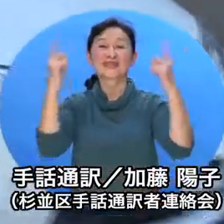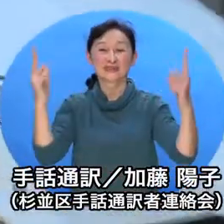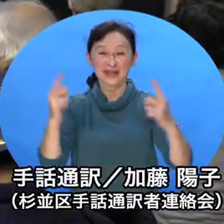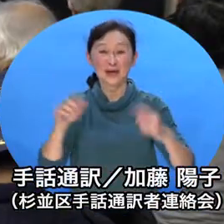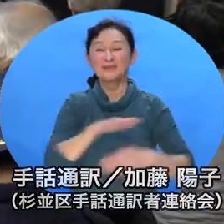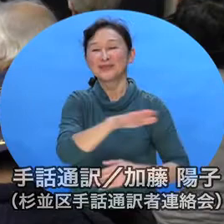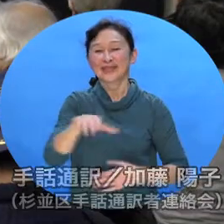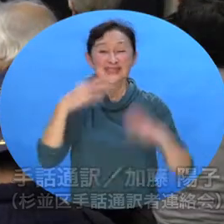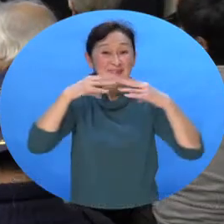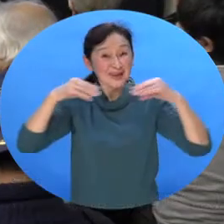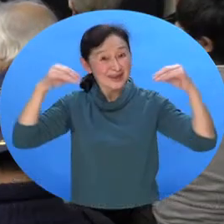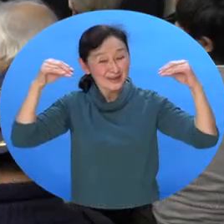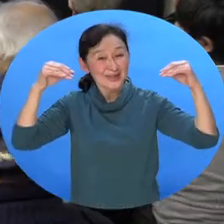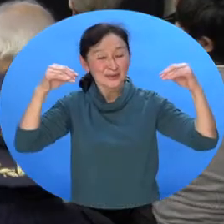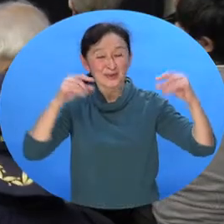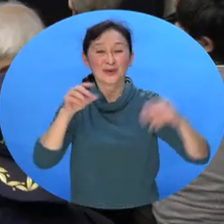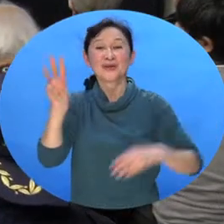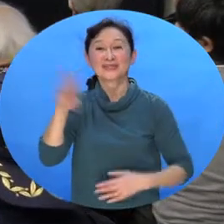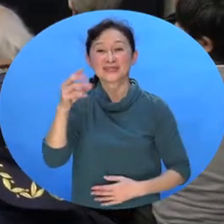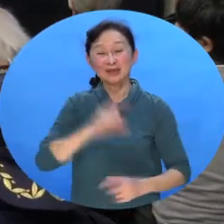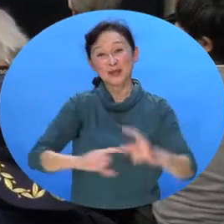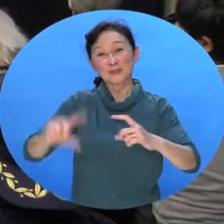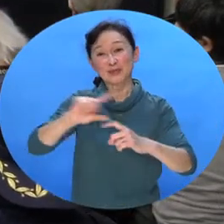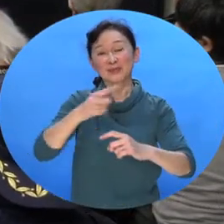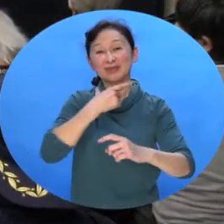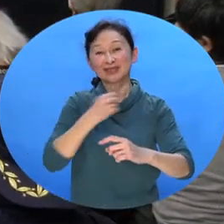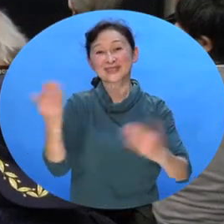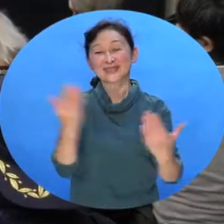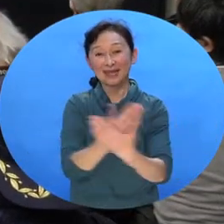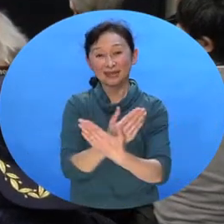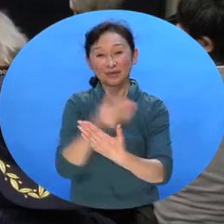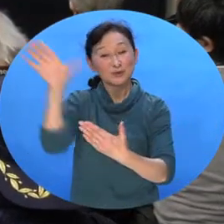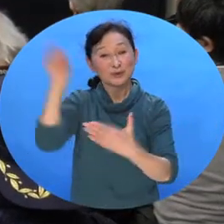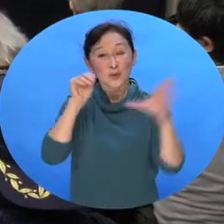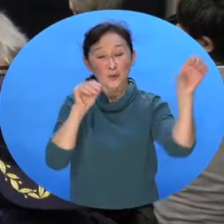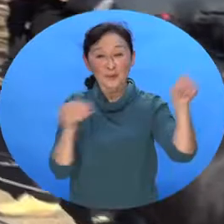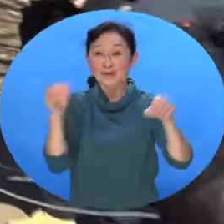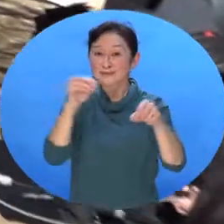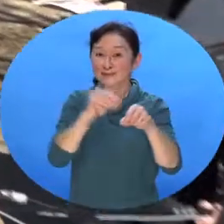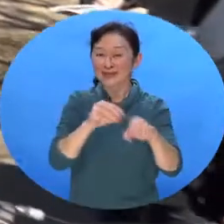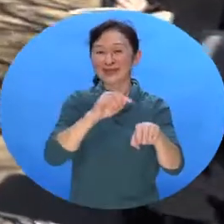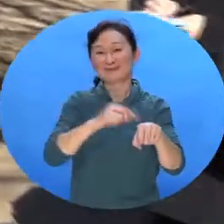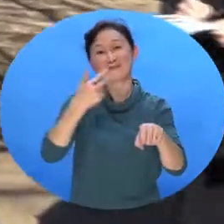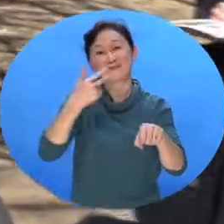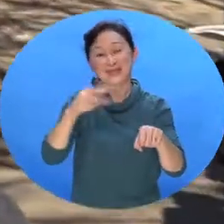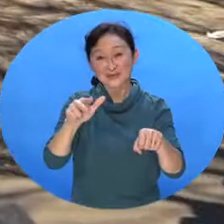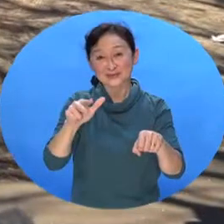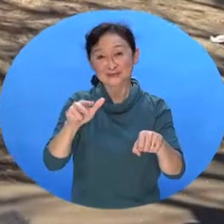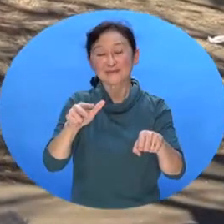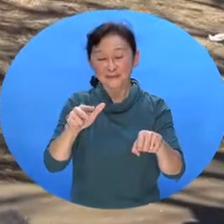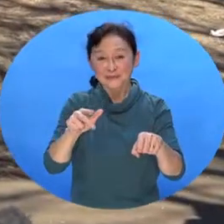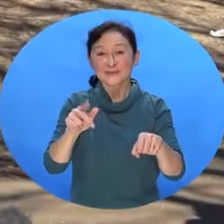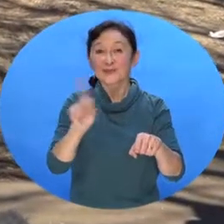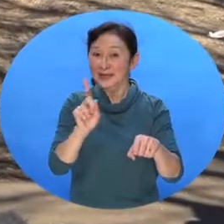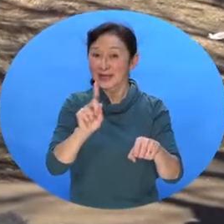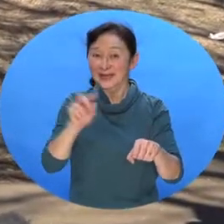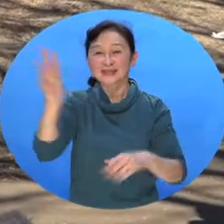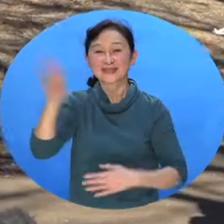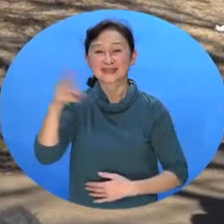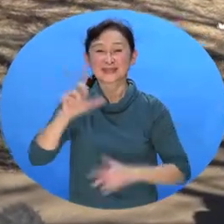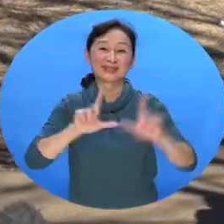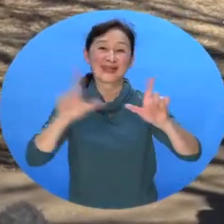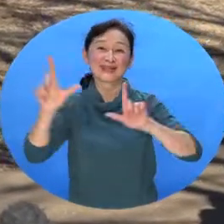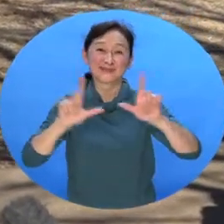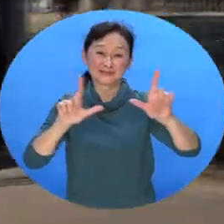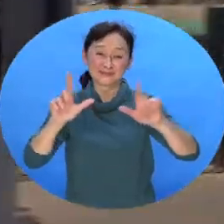区民の皆さんの笑顔など、杉並がもっともっと好きになる情報がぎゅっと詰まった7分間、それが杉